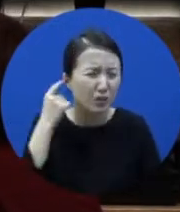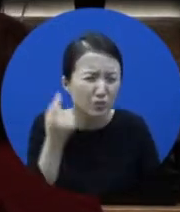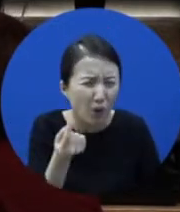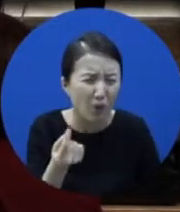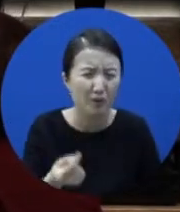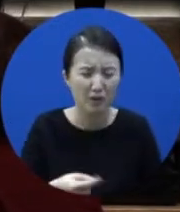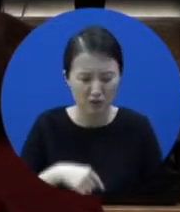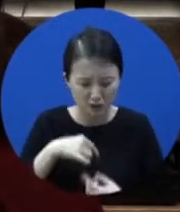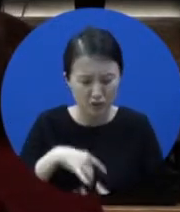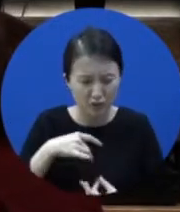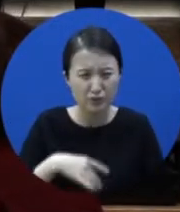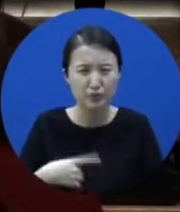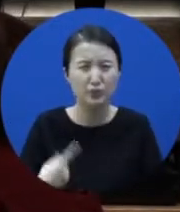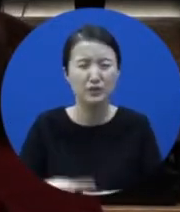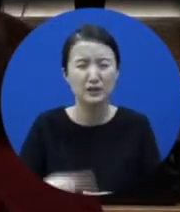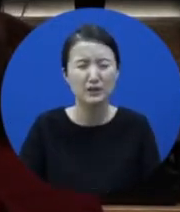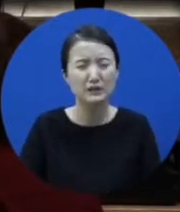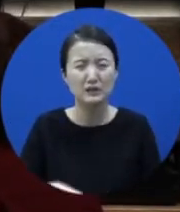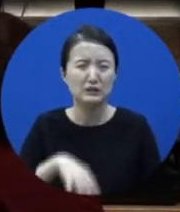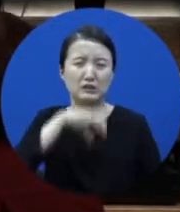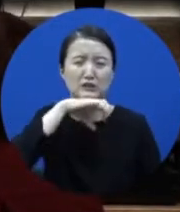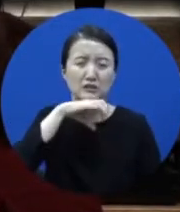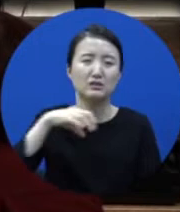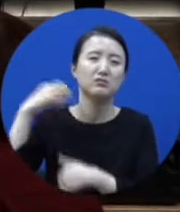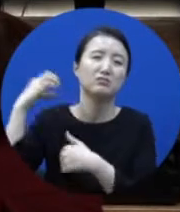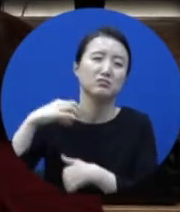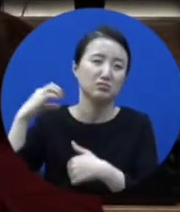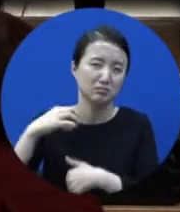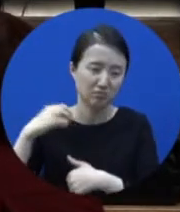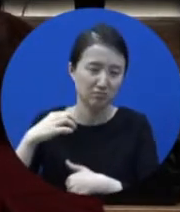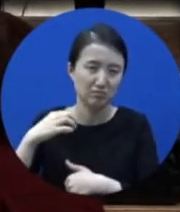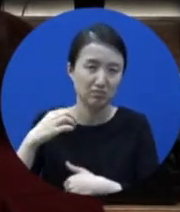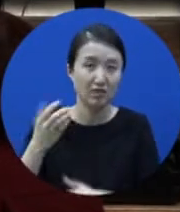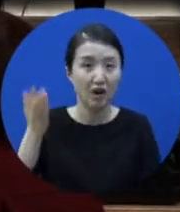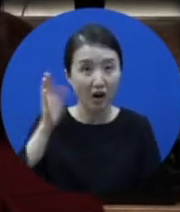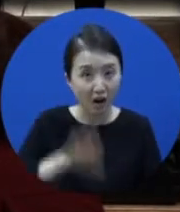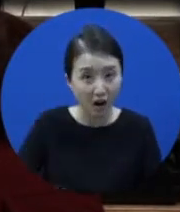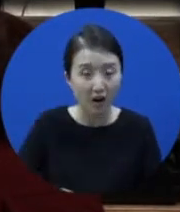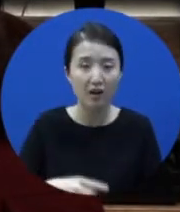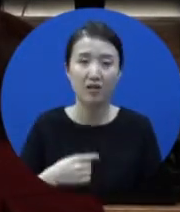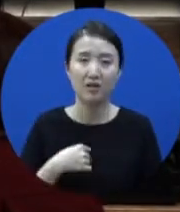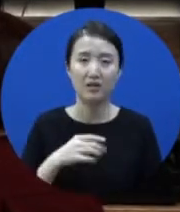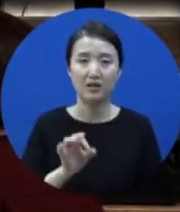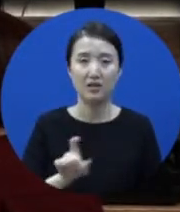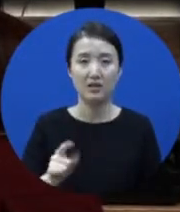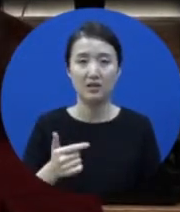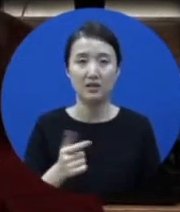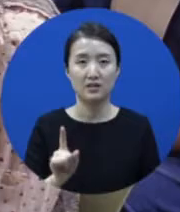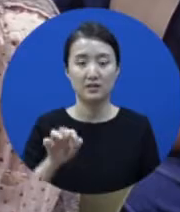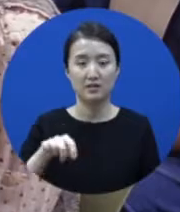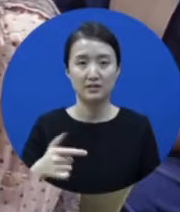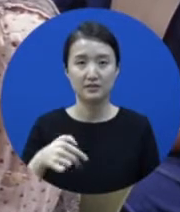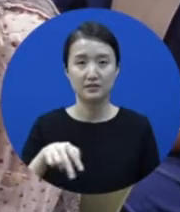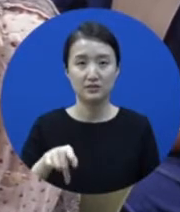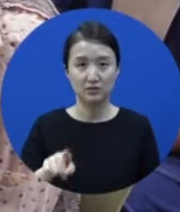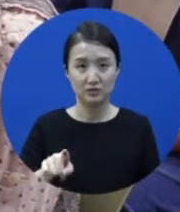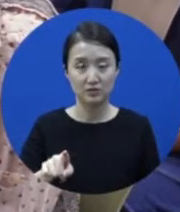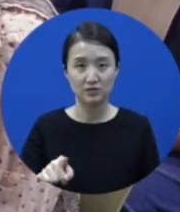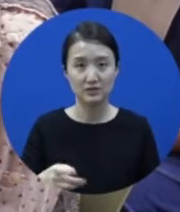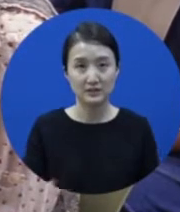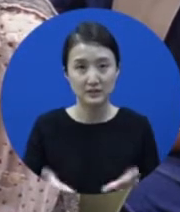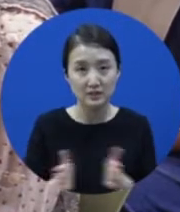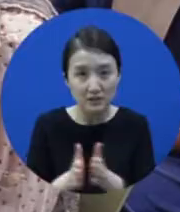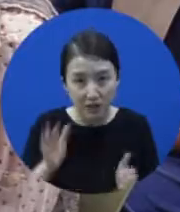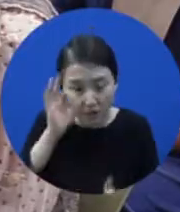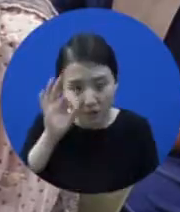말씀을 하시는 거예요. 그런데 제가 아나운서가 되고 보니까 아나운서의 이 발성법은 다르더라고요.